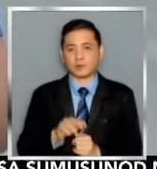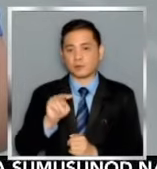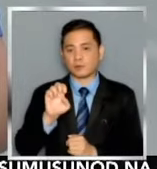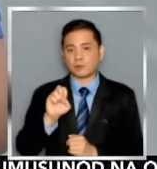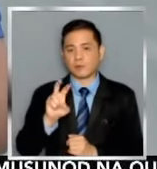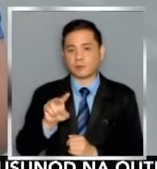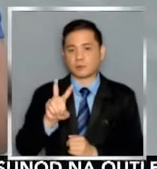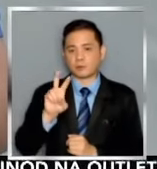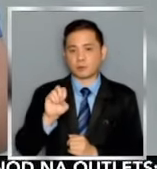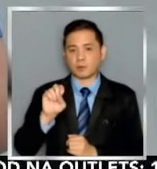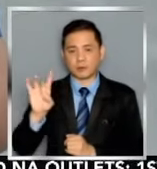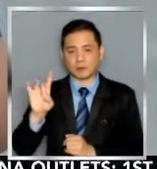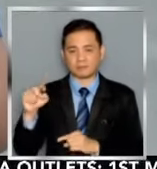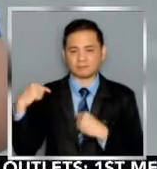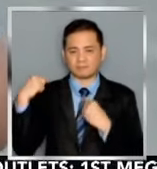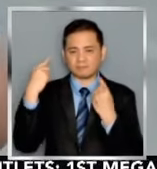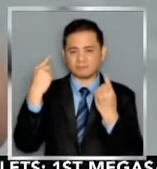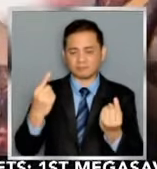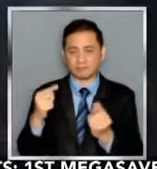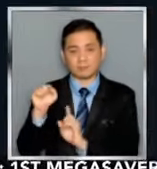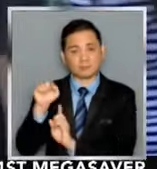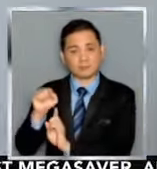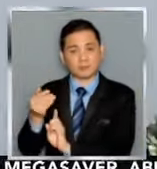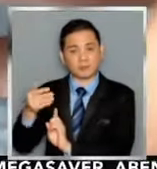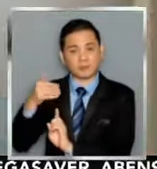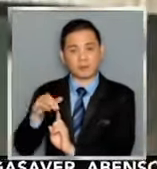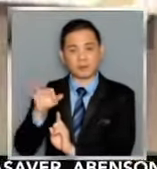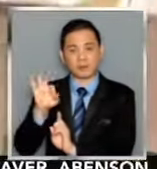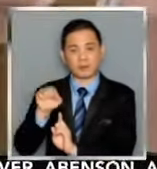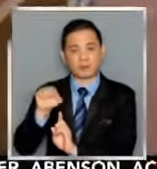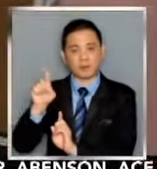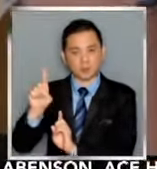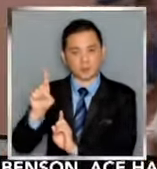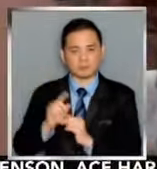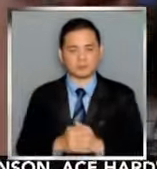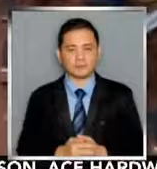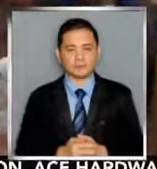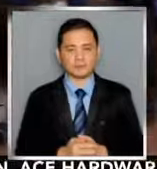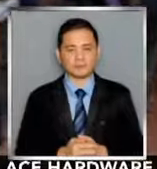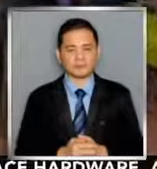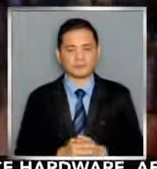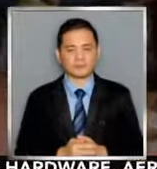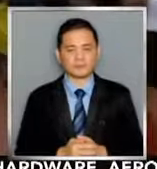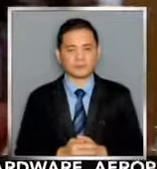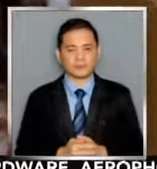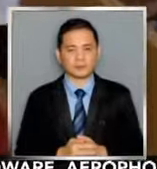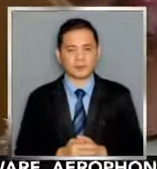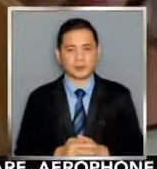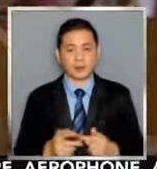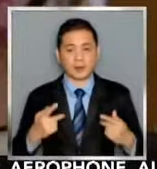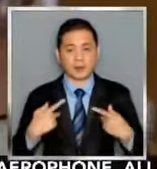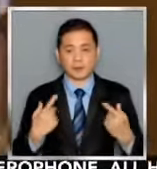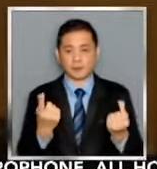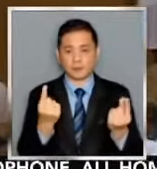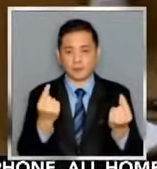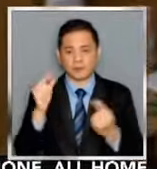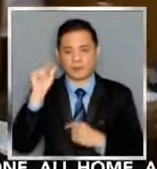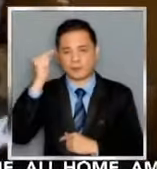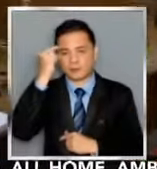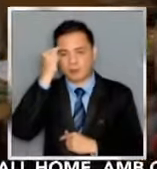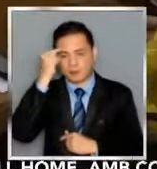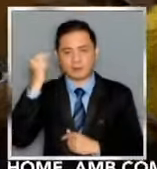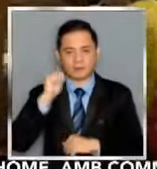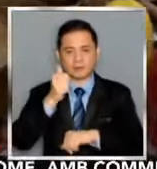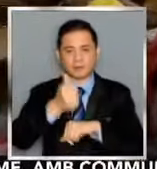pumalo sa 9.1% ang inflation rate. Bilang tulong sa mga gaya ni Maylin, inihahanda ng gobyerno ang panibagong round ng targeted